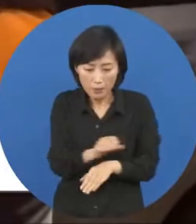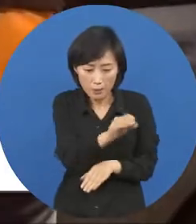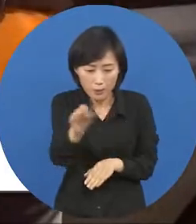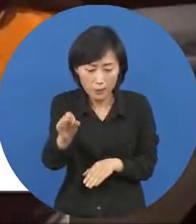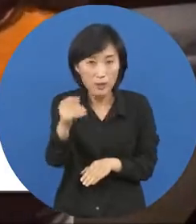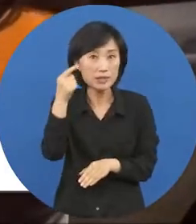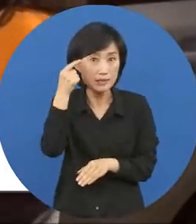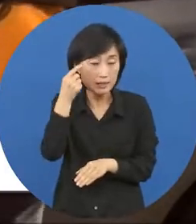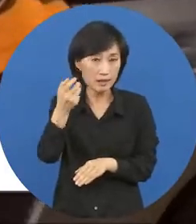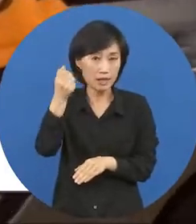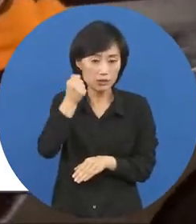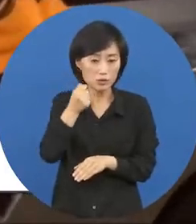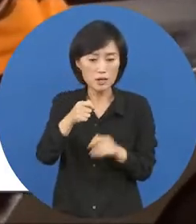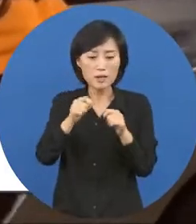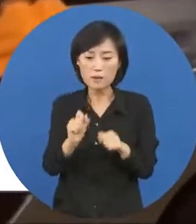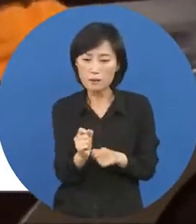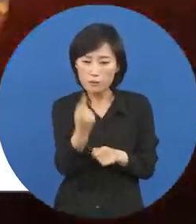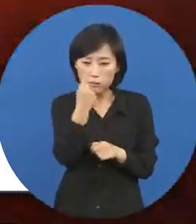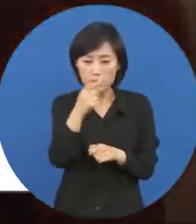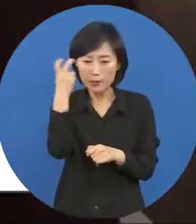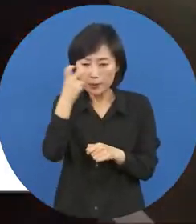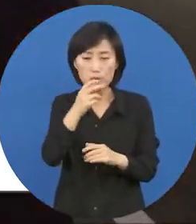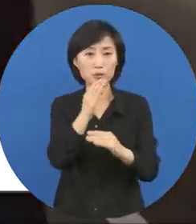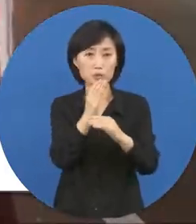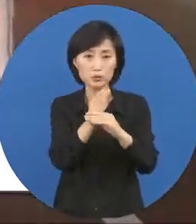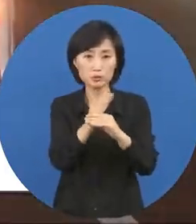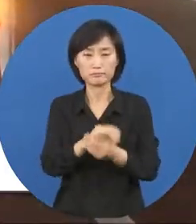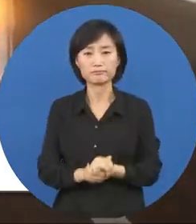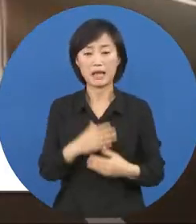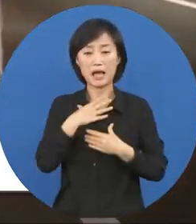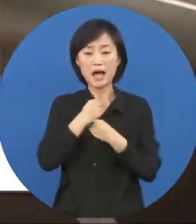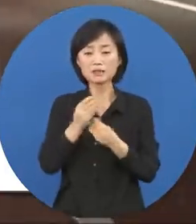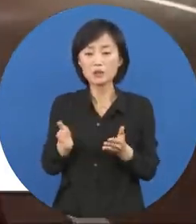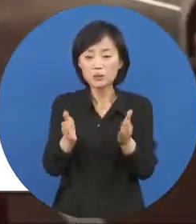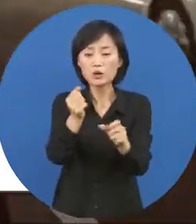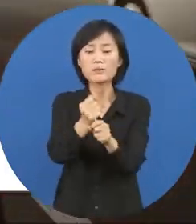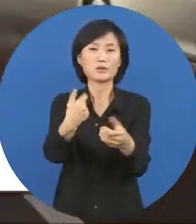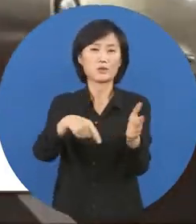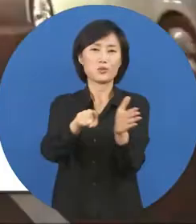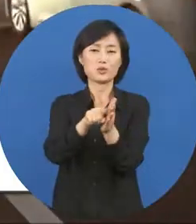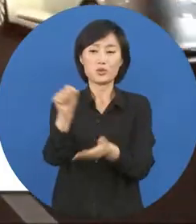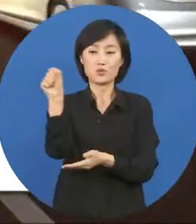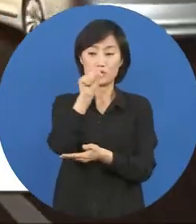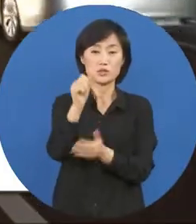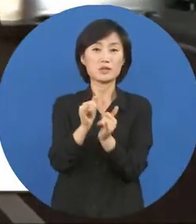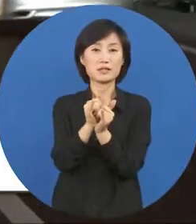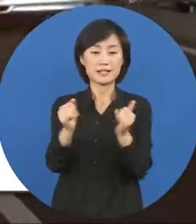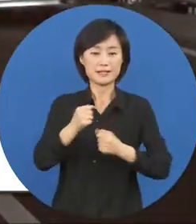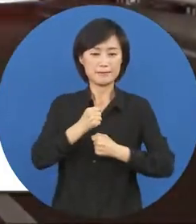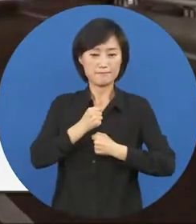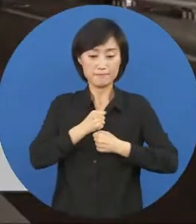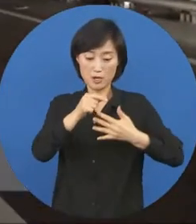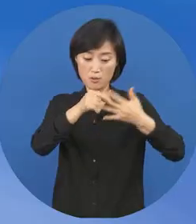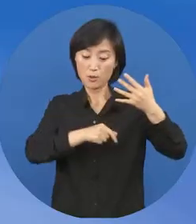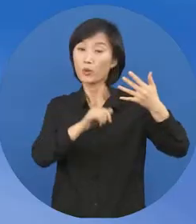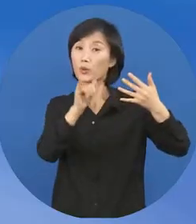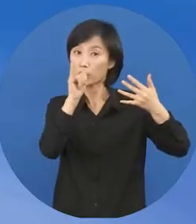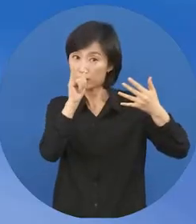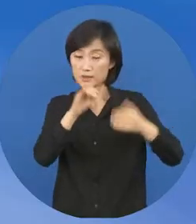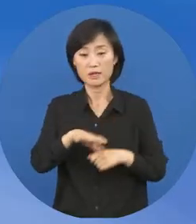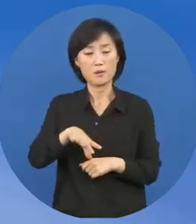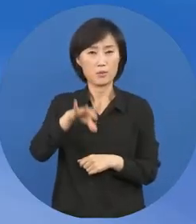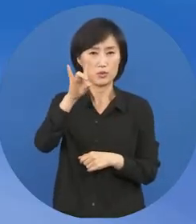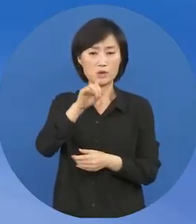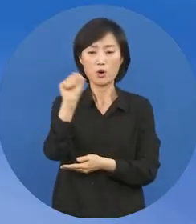자세한 사고 원인을 조사하고 있습니다 안전한 도로를 만들기 위해 운전자가 지켜야 하는 것이 있는데요 우선